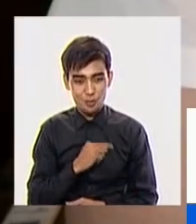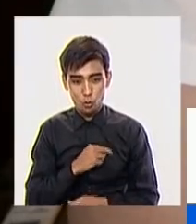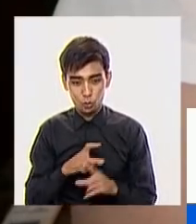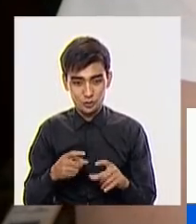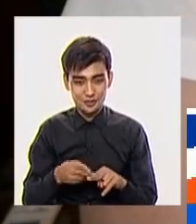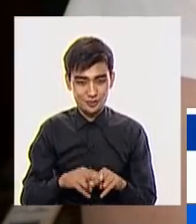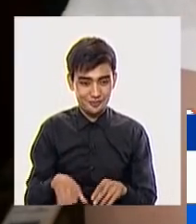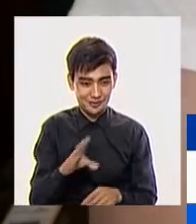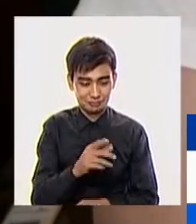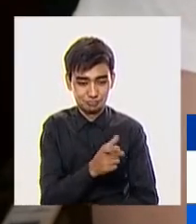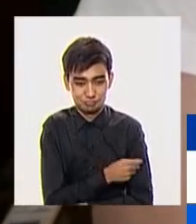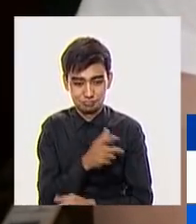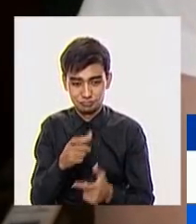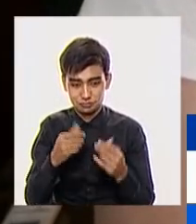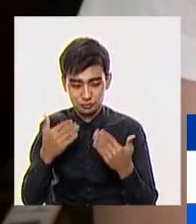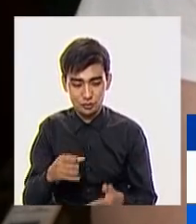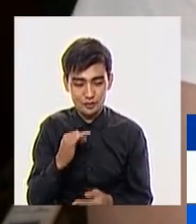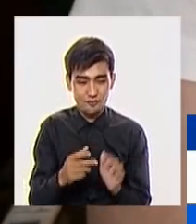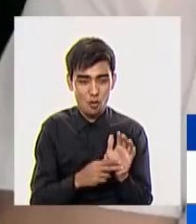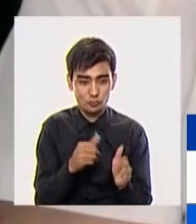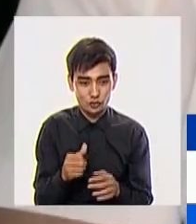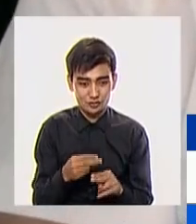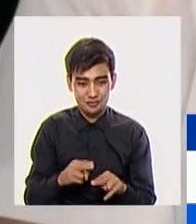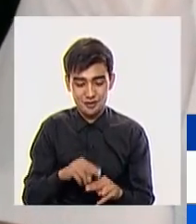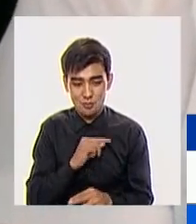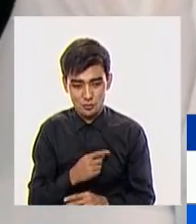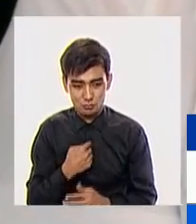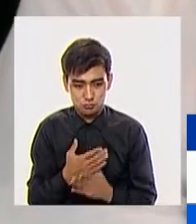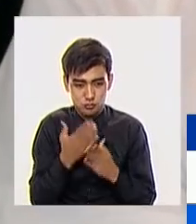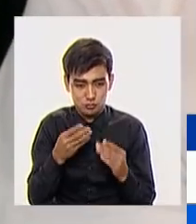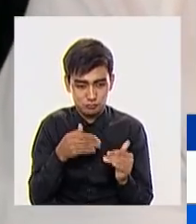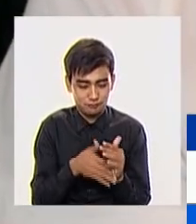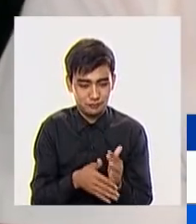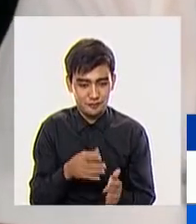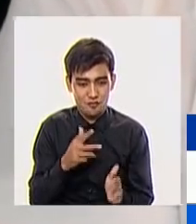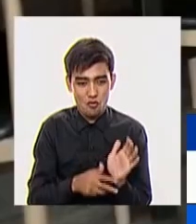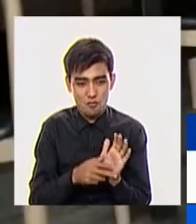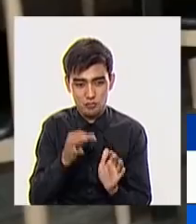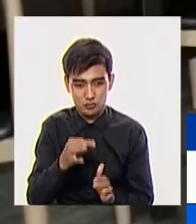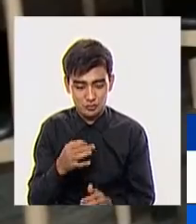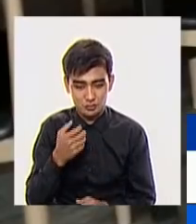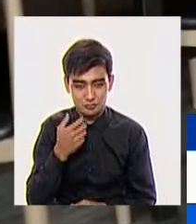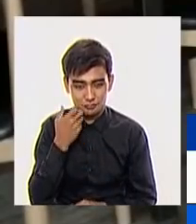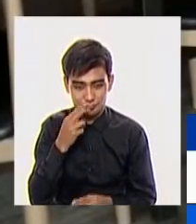время до 8 часов для нас это огромная катастрофа. Мы теряем выручку сразу на 80%.